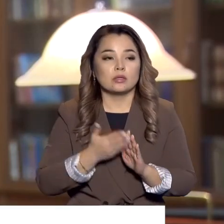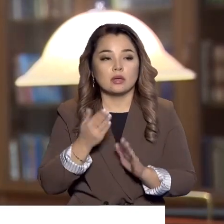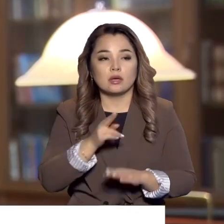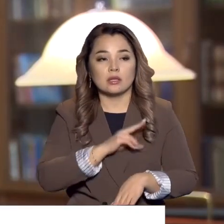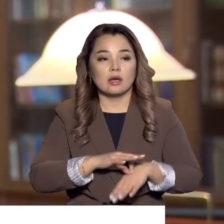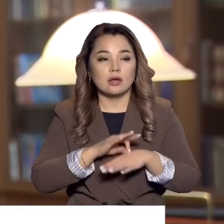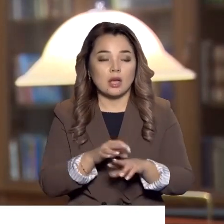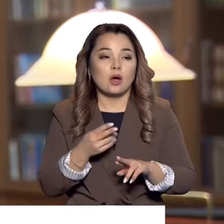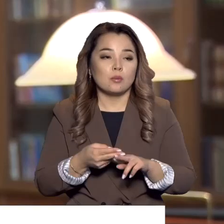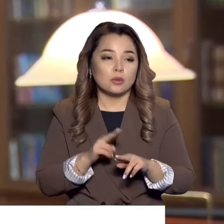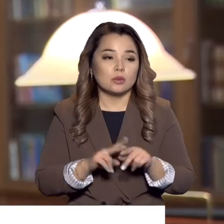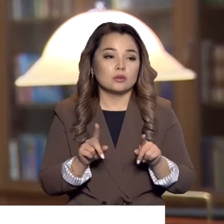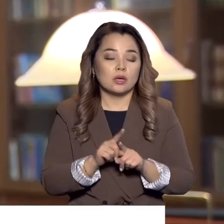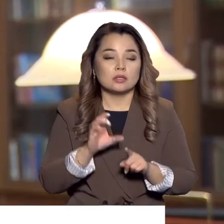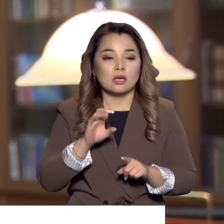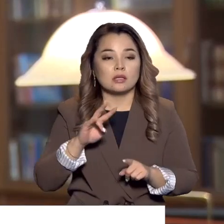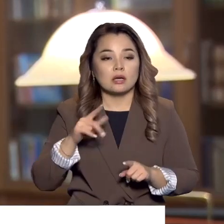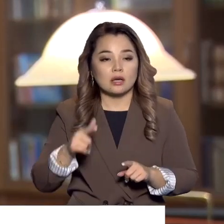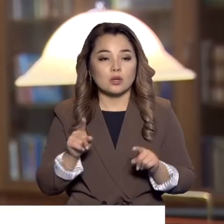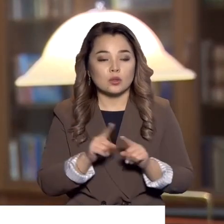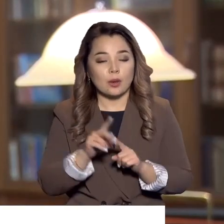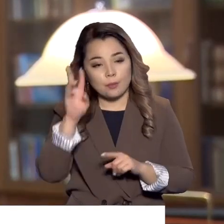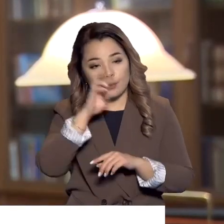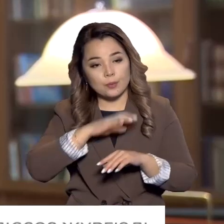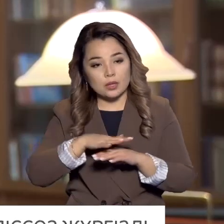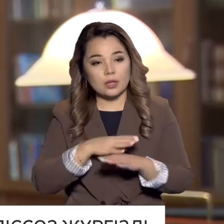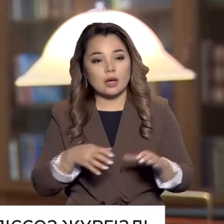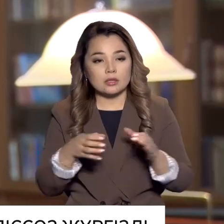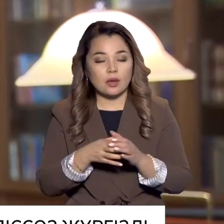және сол кездегі біз СНГ мемлекеттерінің ішінде